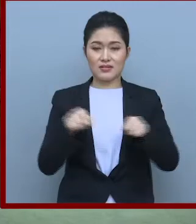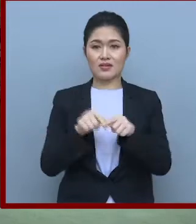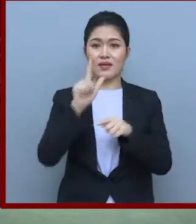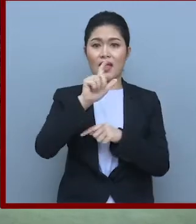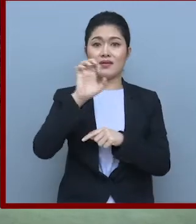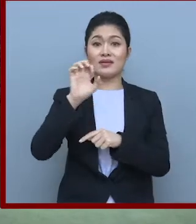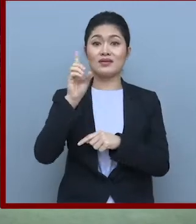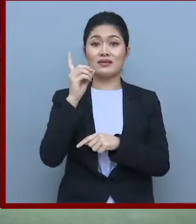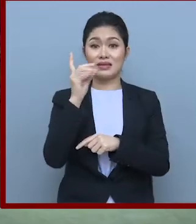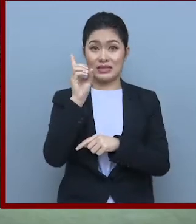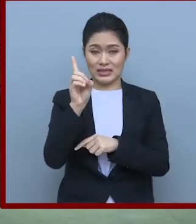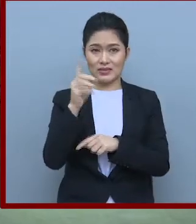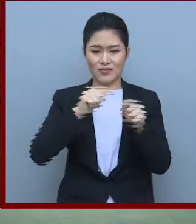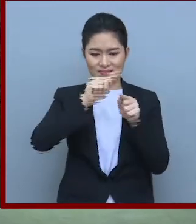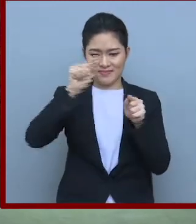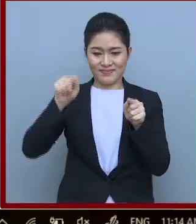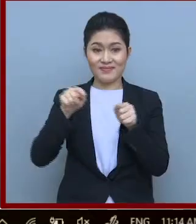ครับ